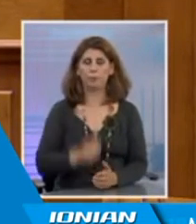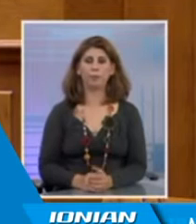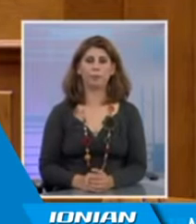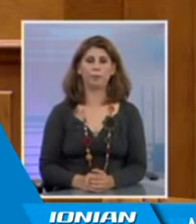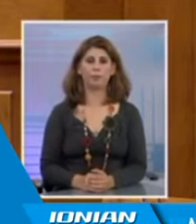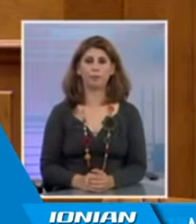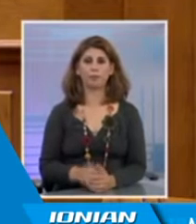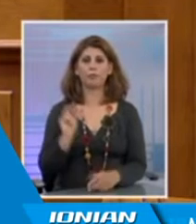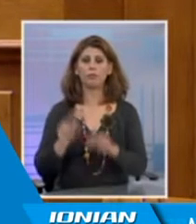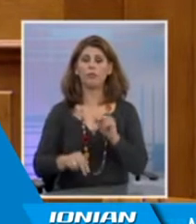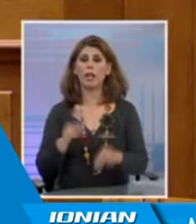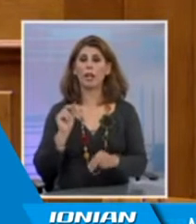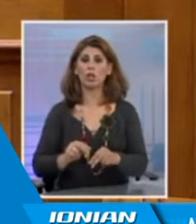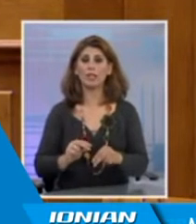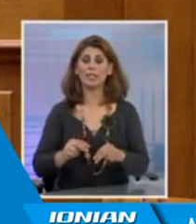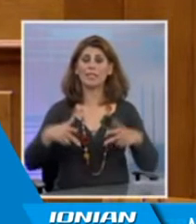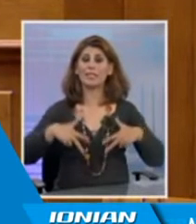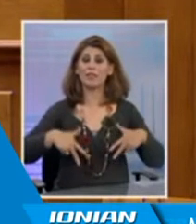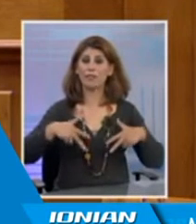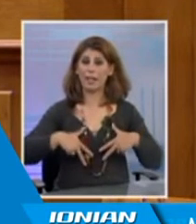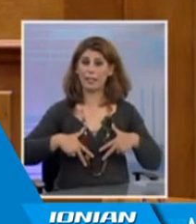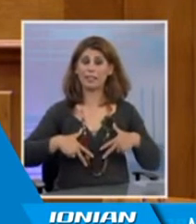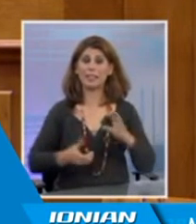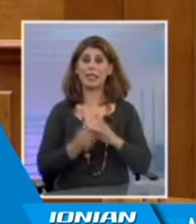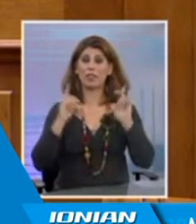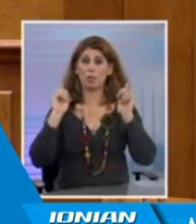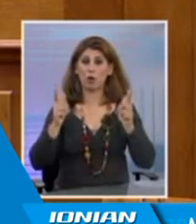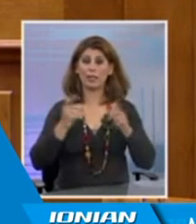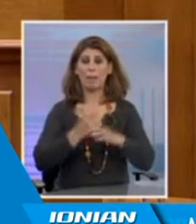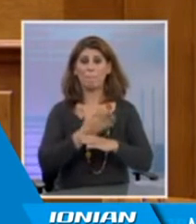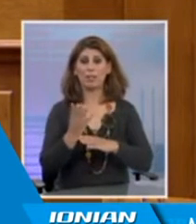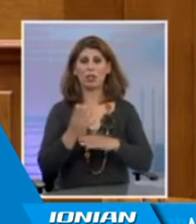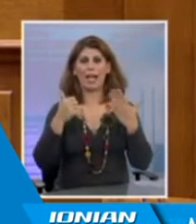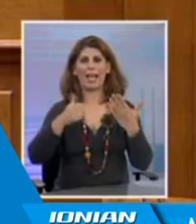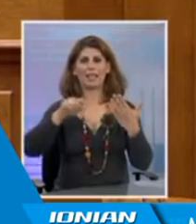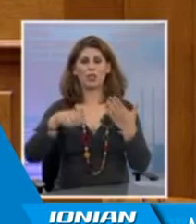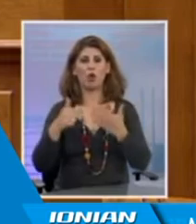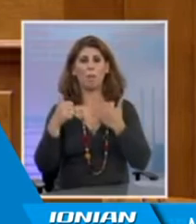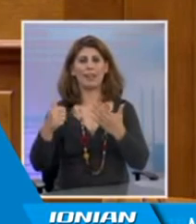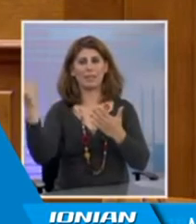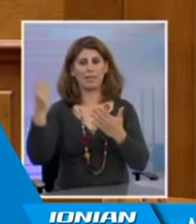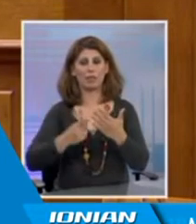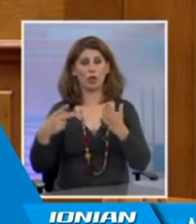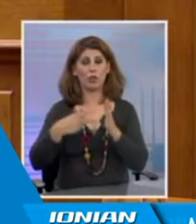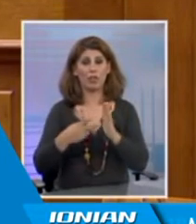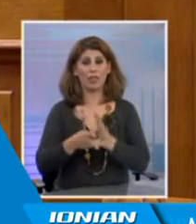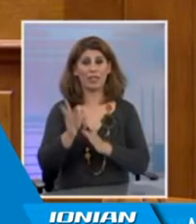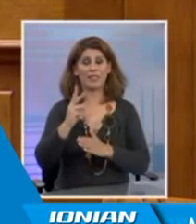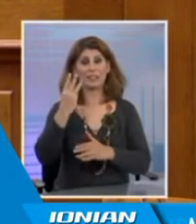2012, εκλογή της κυβέρνησης Νέας Δημοκρατίας ΠΑΣΟΚ, 6,6% ύφεση.